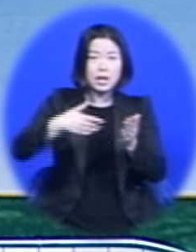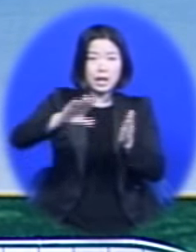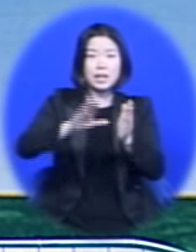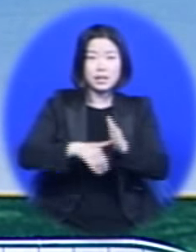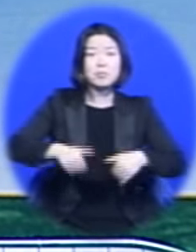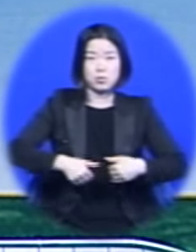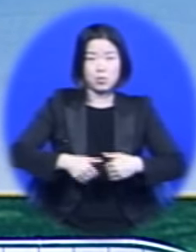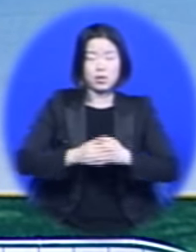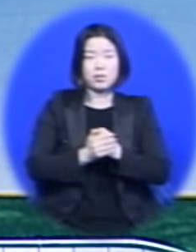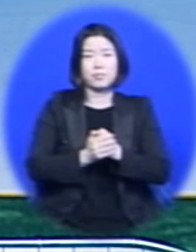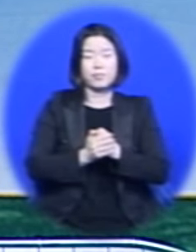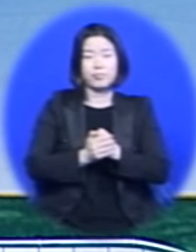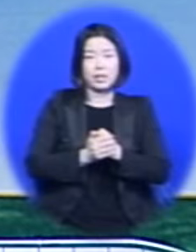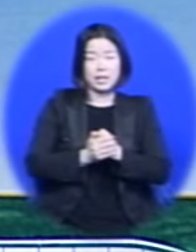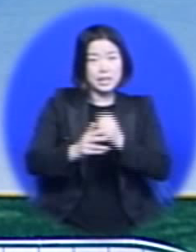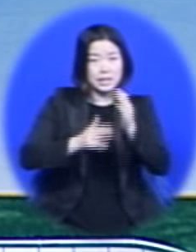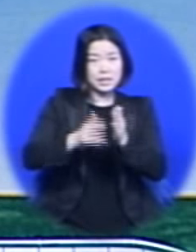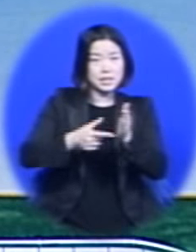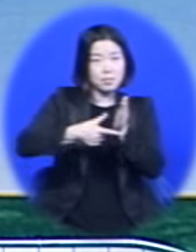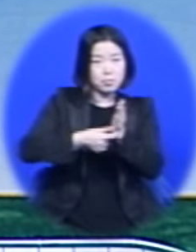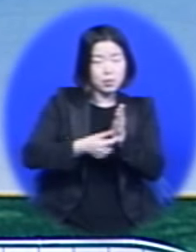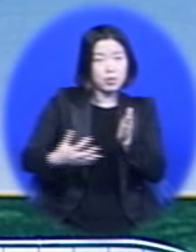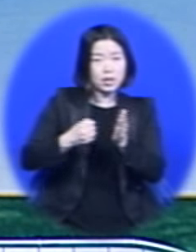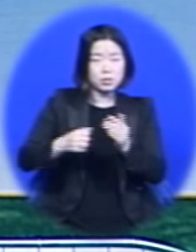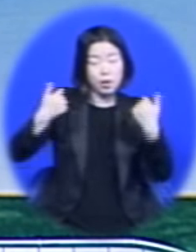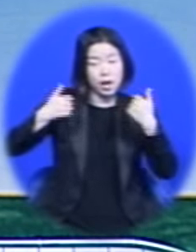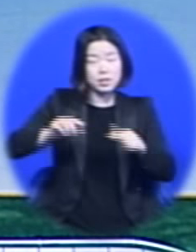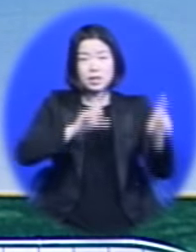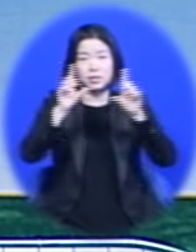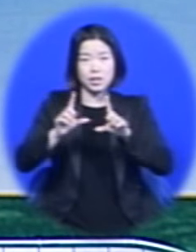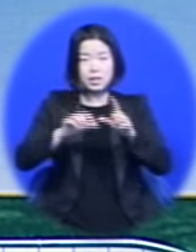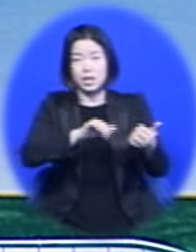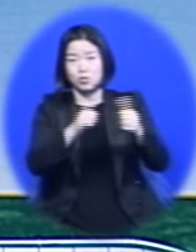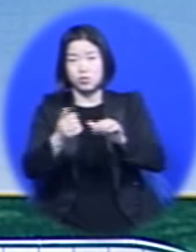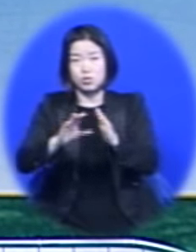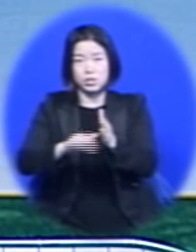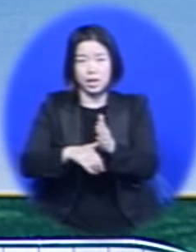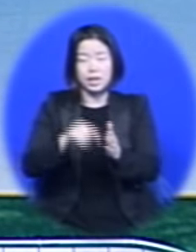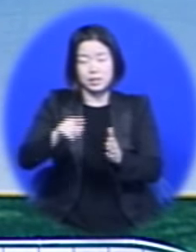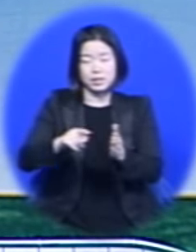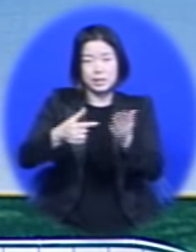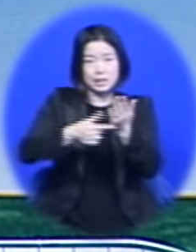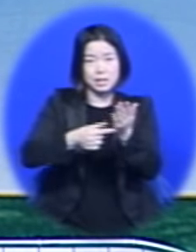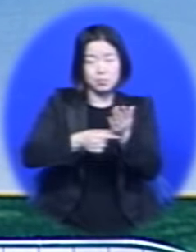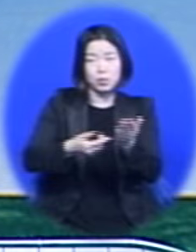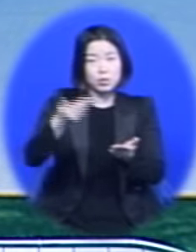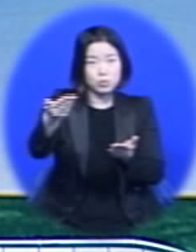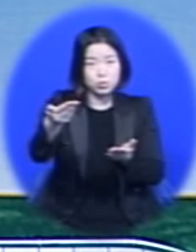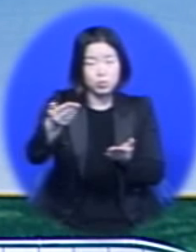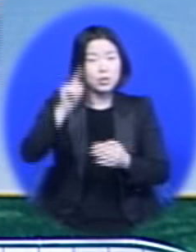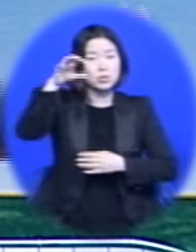거죠. 기차표 가지고 늘 살다가 이제 죽을 때 그 기차표 내고 천국 가는